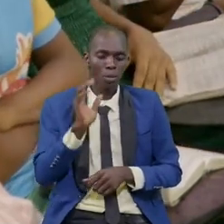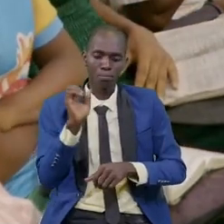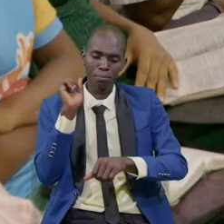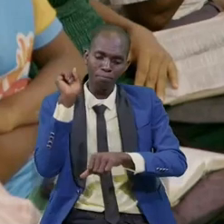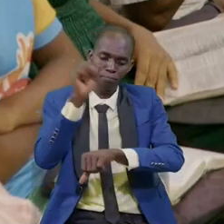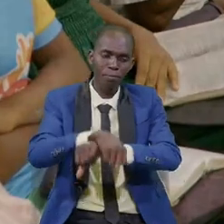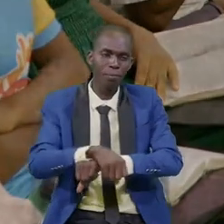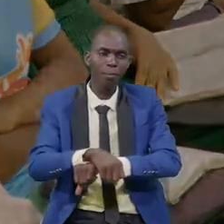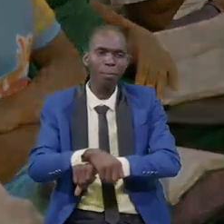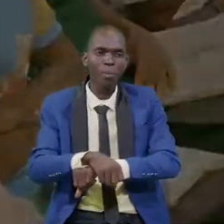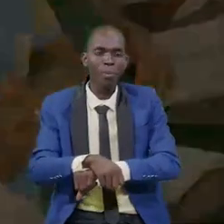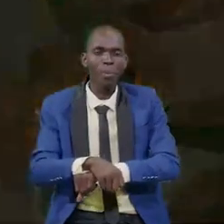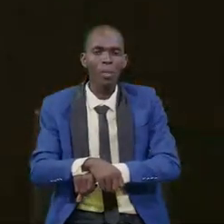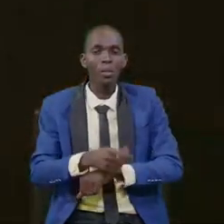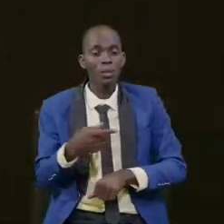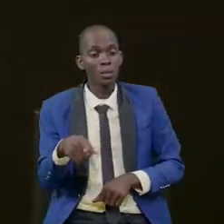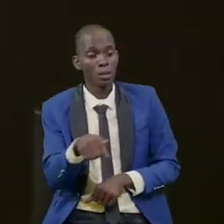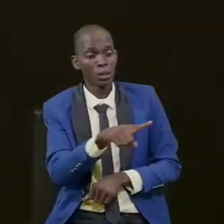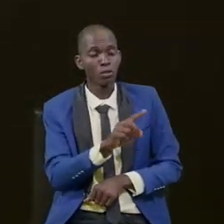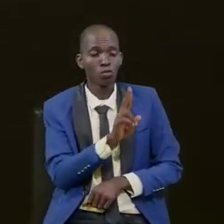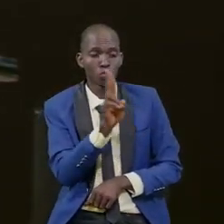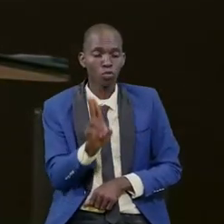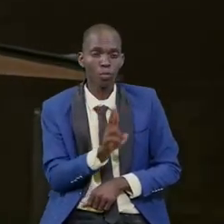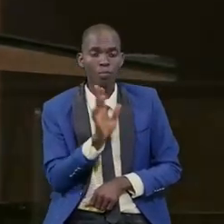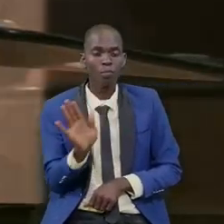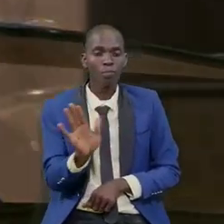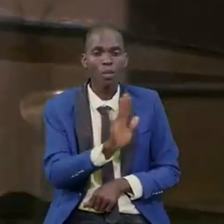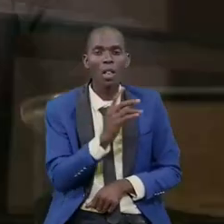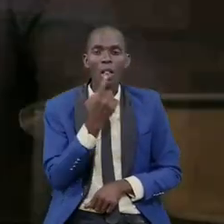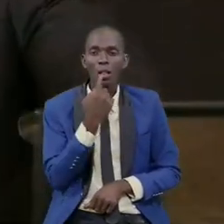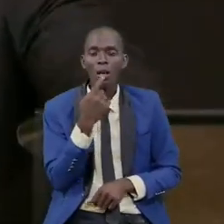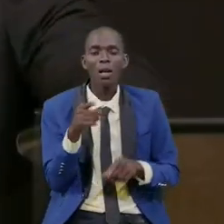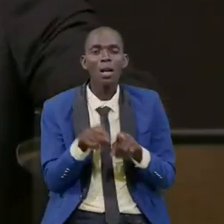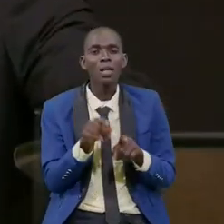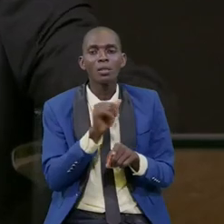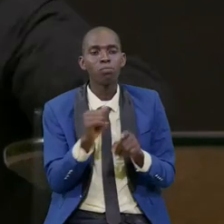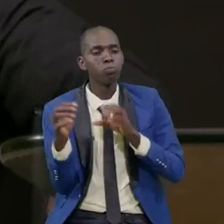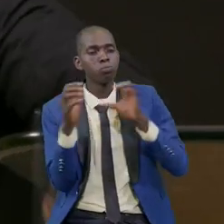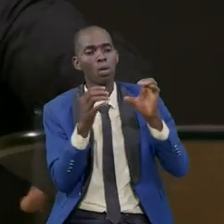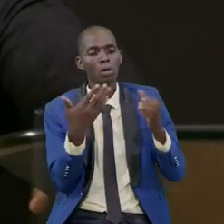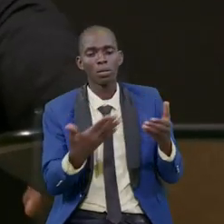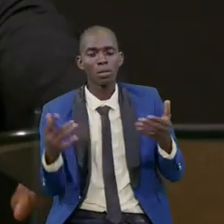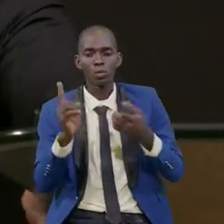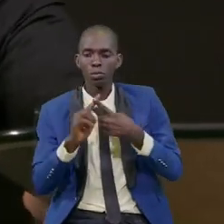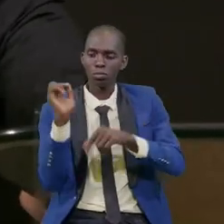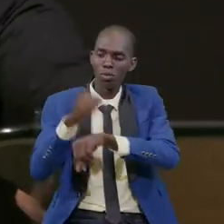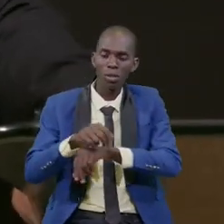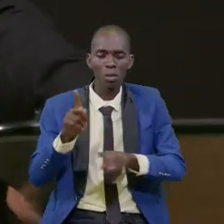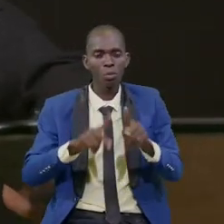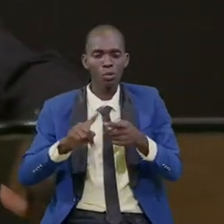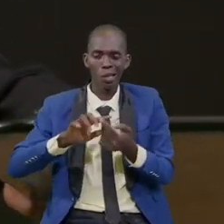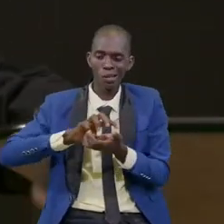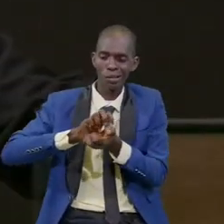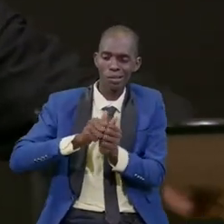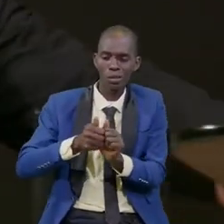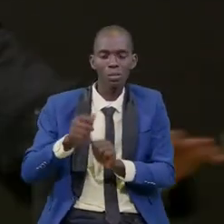langue, nous avons nos lèvres avec nous, nous serons notre maître. Ils utilisent la langue pour écraser